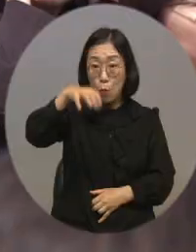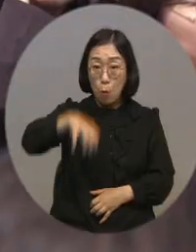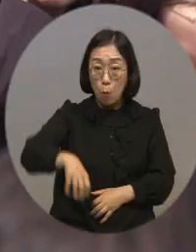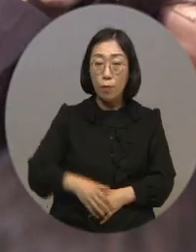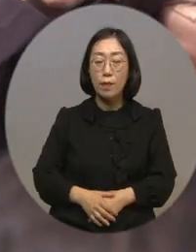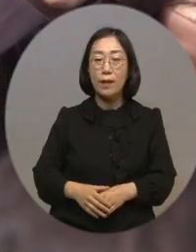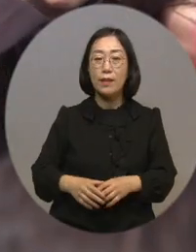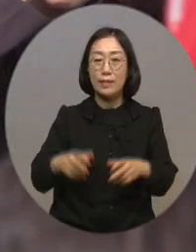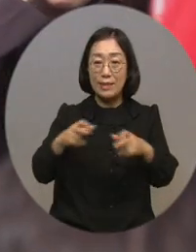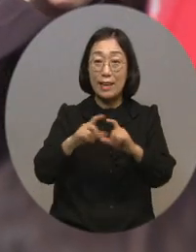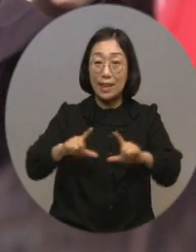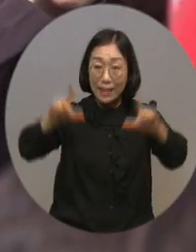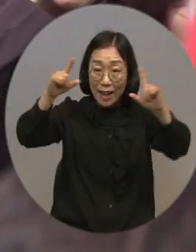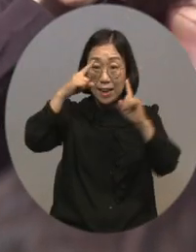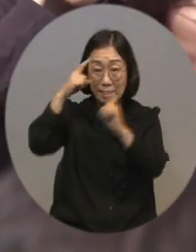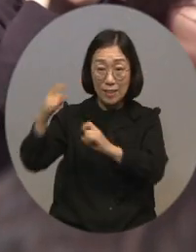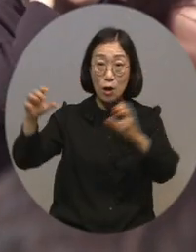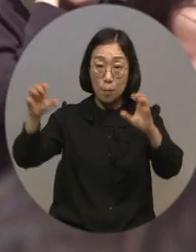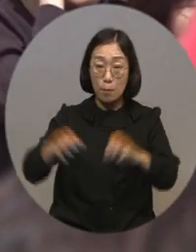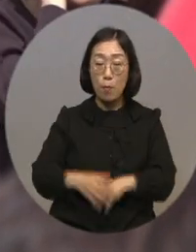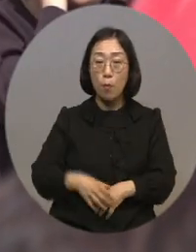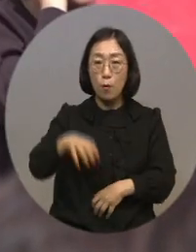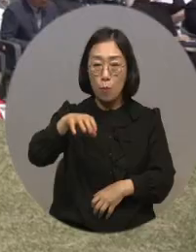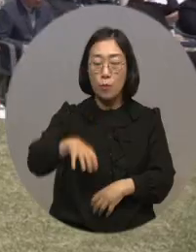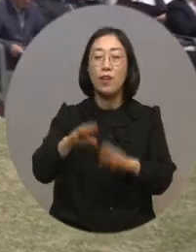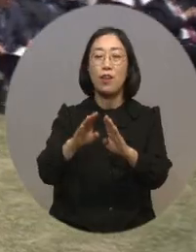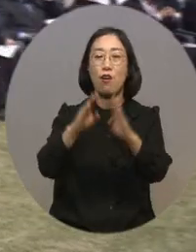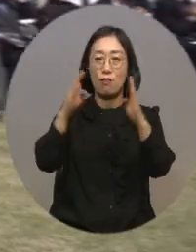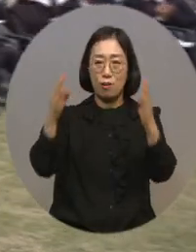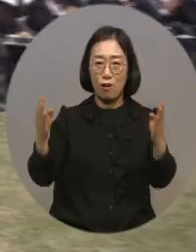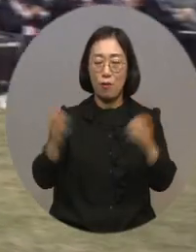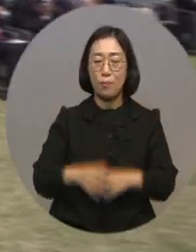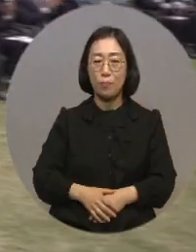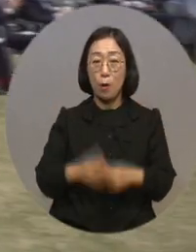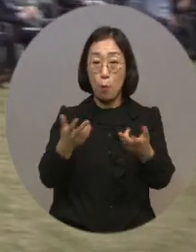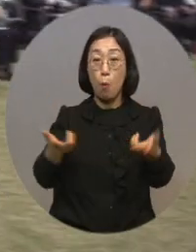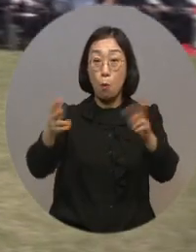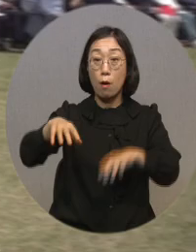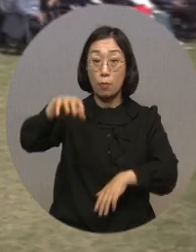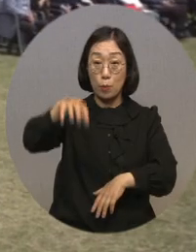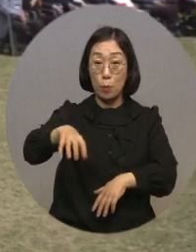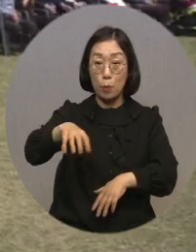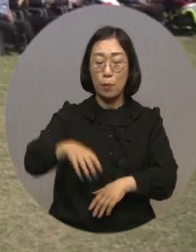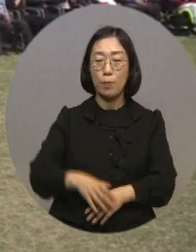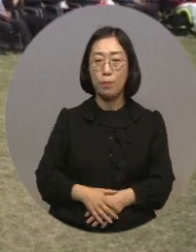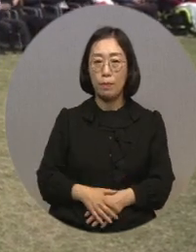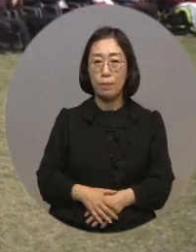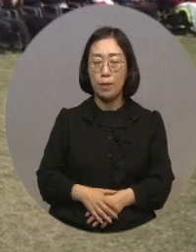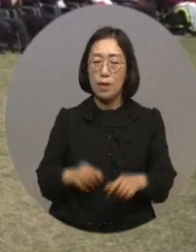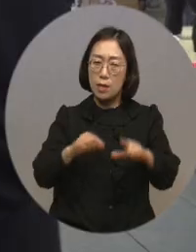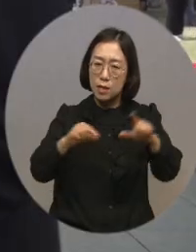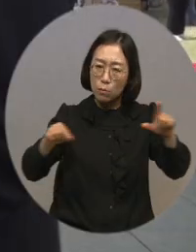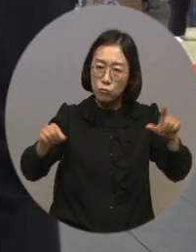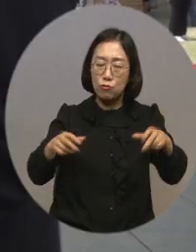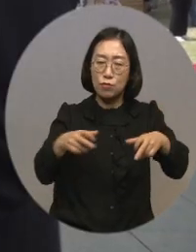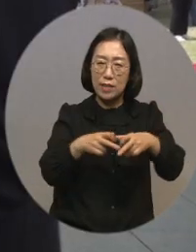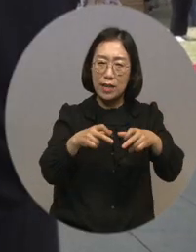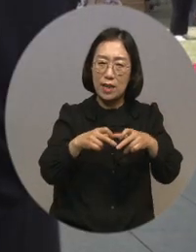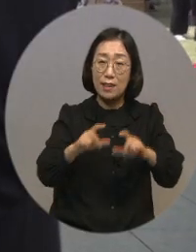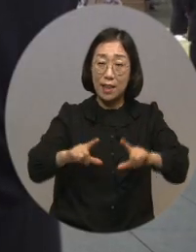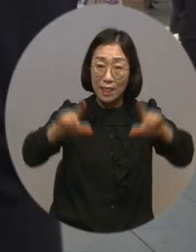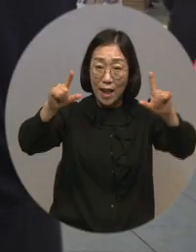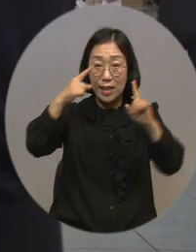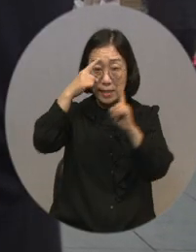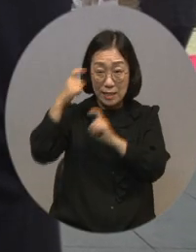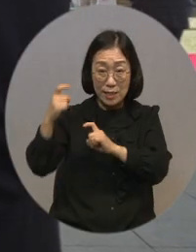지난 17일 청주 밀레니엄타운 내 생명누리공원에서 열렸습니다. 1부에서는 장애인의 날